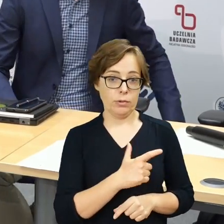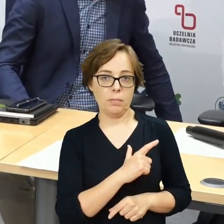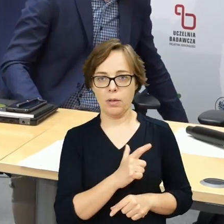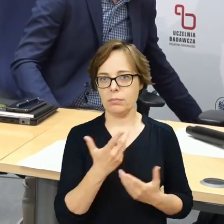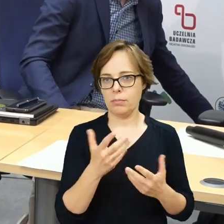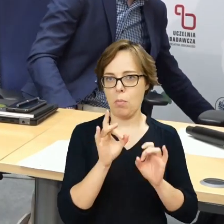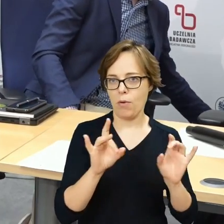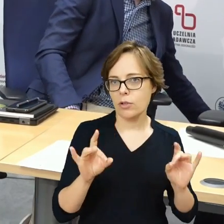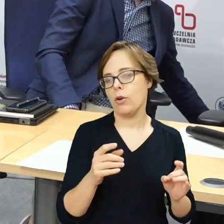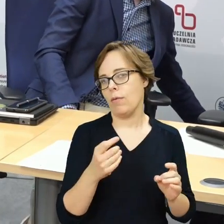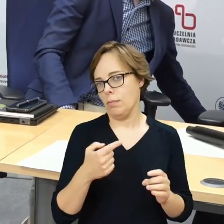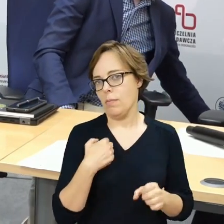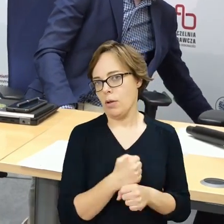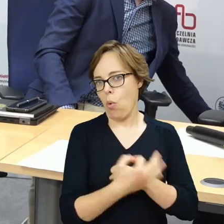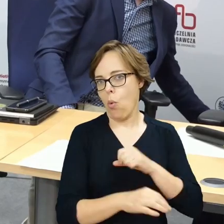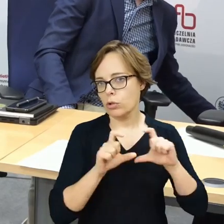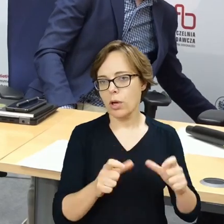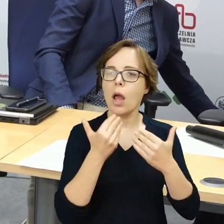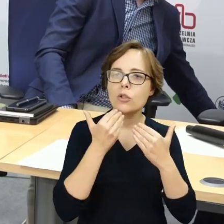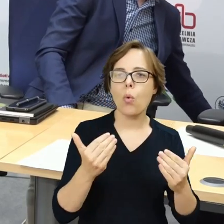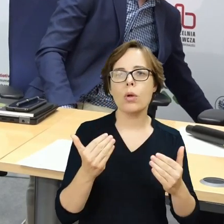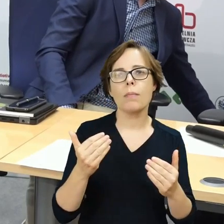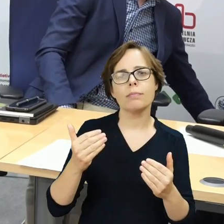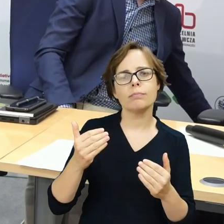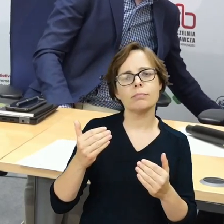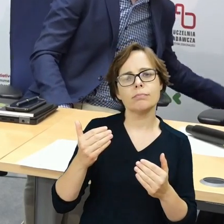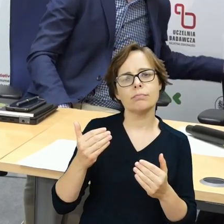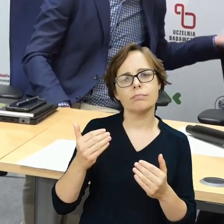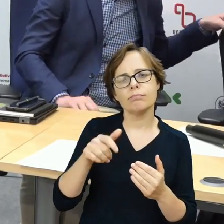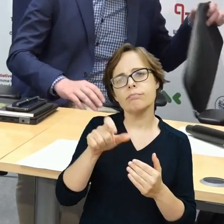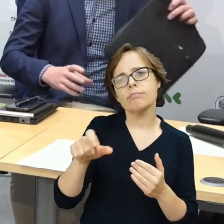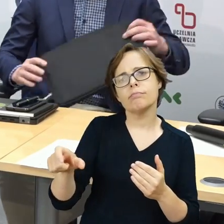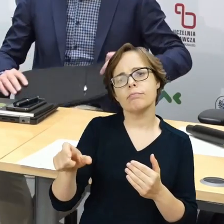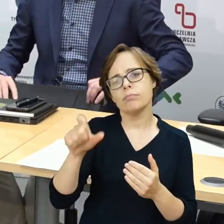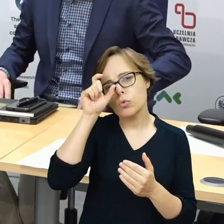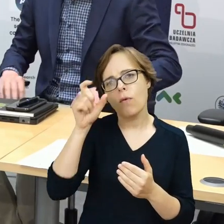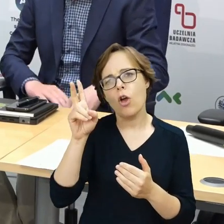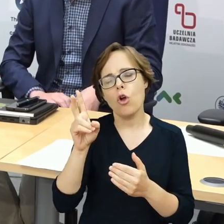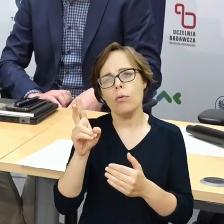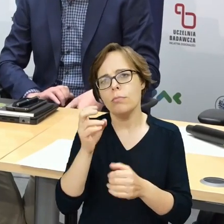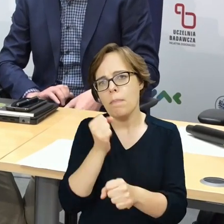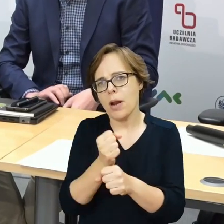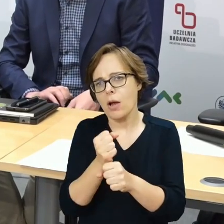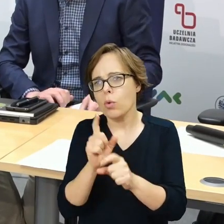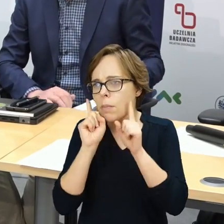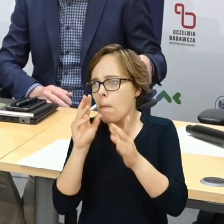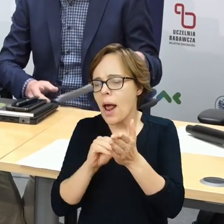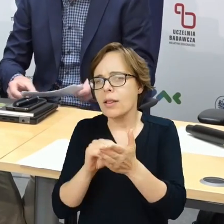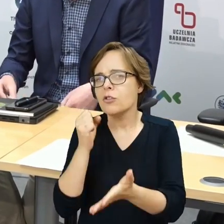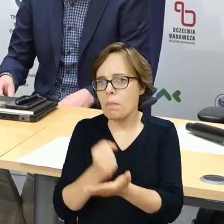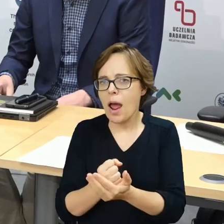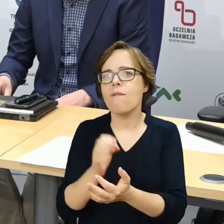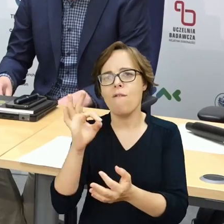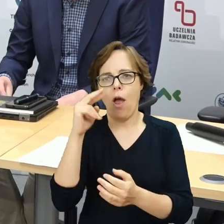tą perspektywę człowieka, no, który pracuje z żywym prawem. Bardzo, bardzo Wam dziękuję. Ukłony